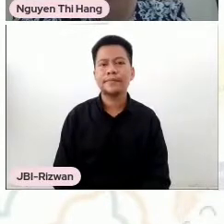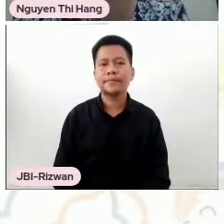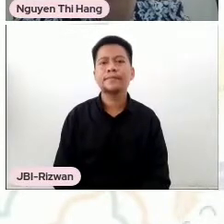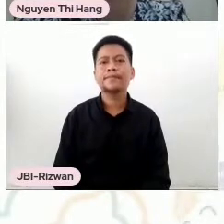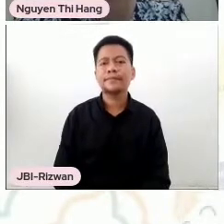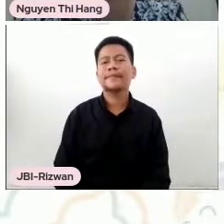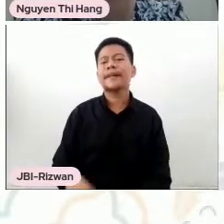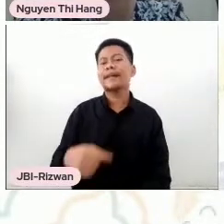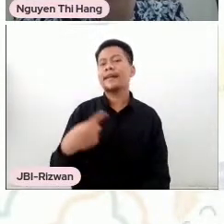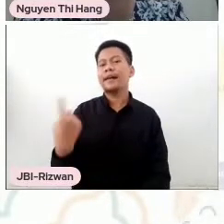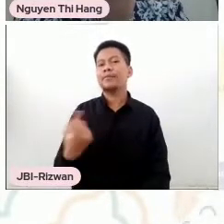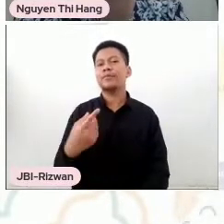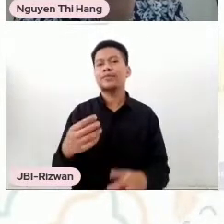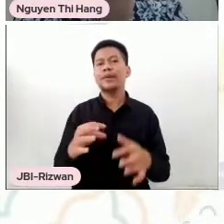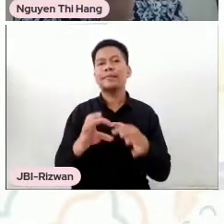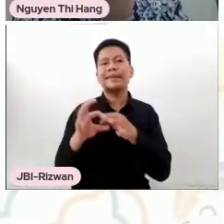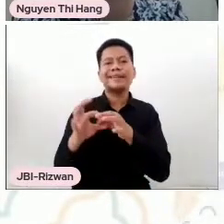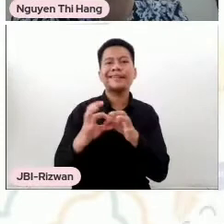government NGO